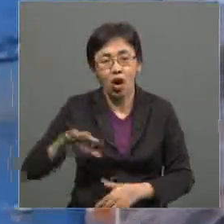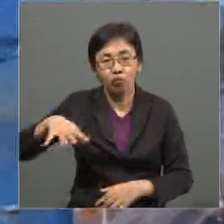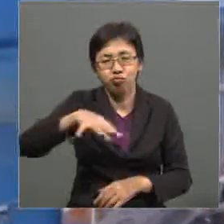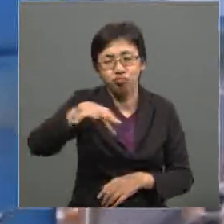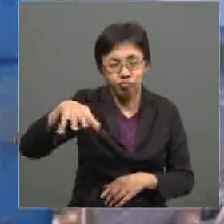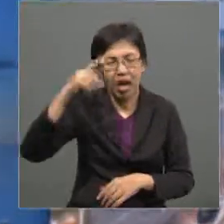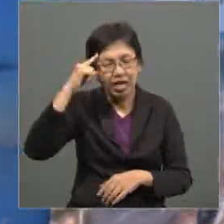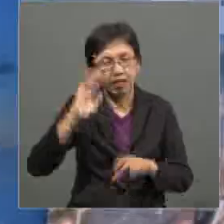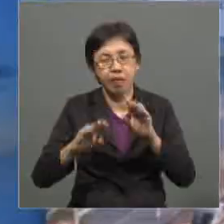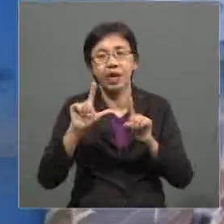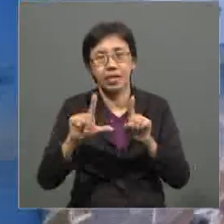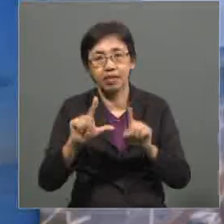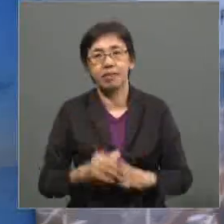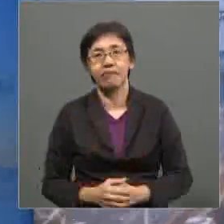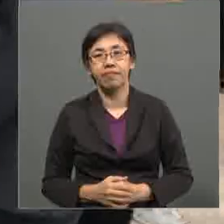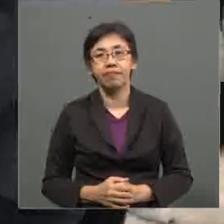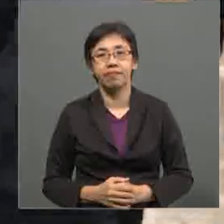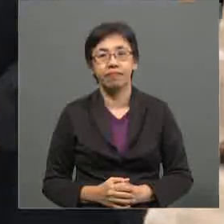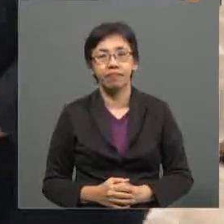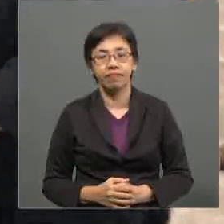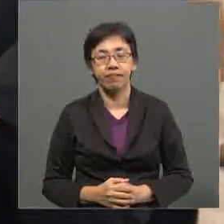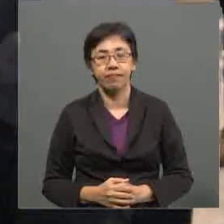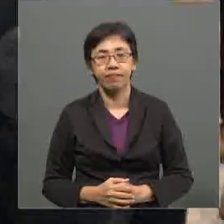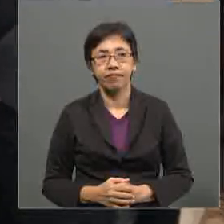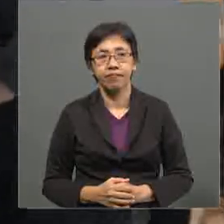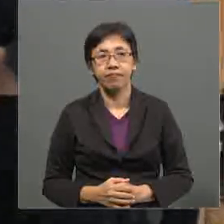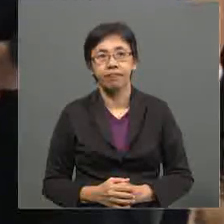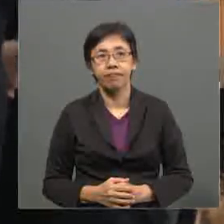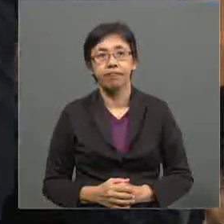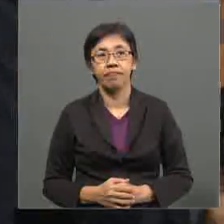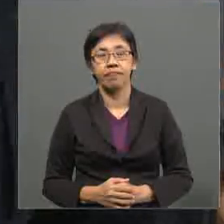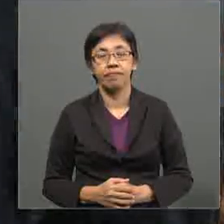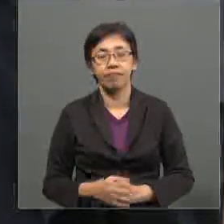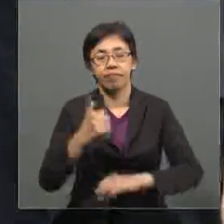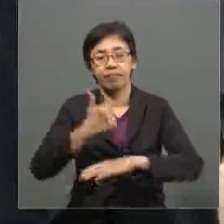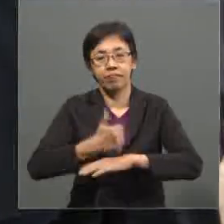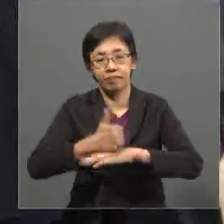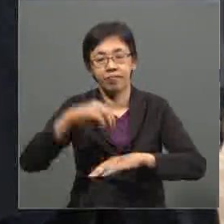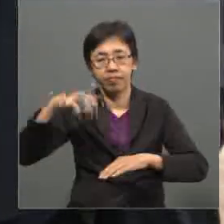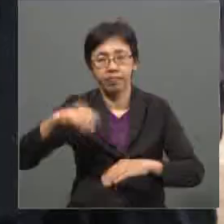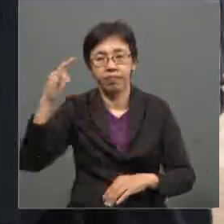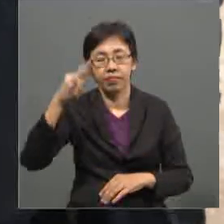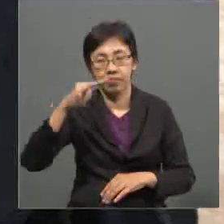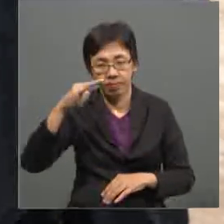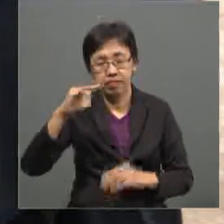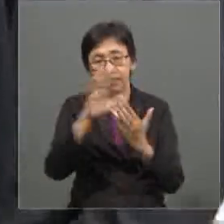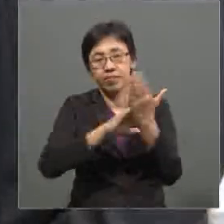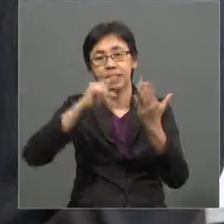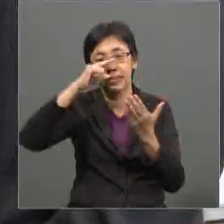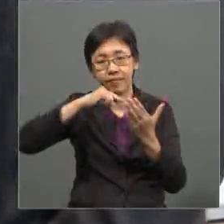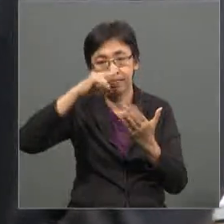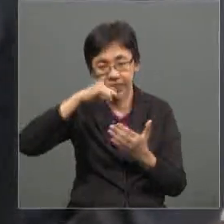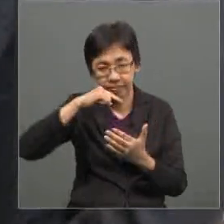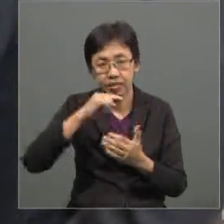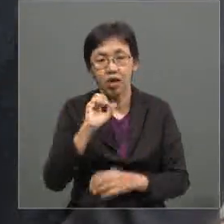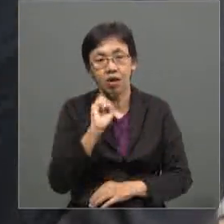กว่า1ล้านลำด้านคุณสุทธิพงษ์คงพูลผู้อำนวยการสำนักงานการบินพลเรือนแห่งประเทศไทย